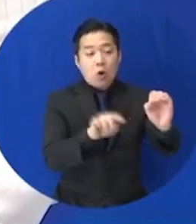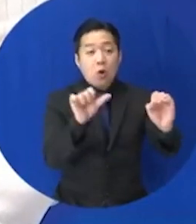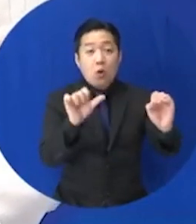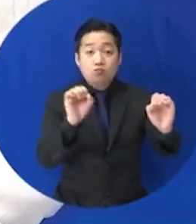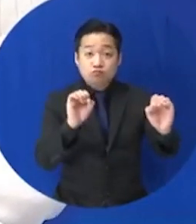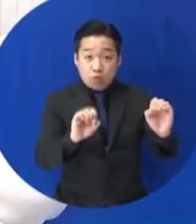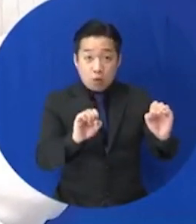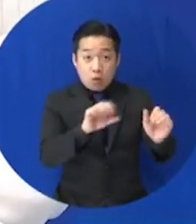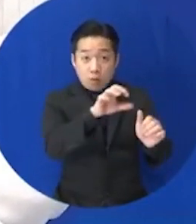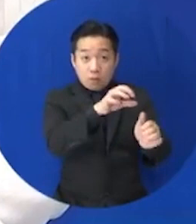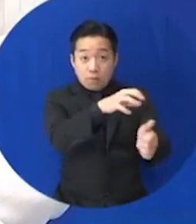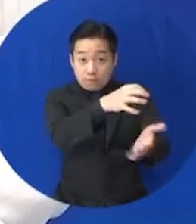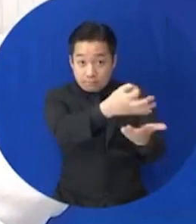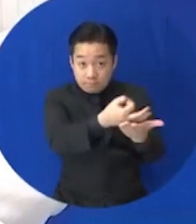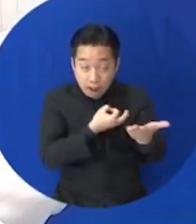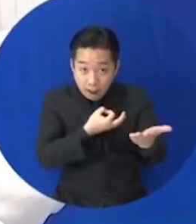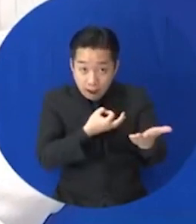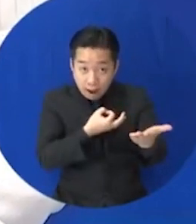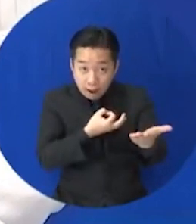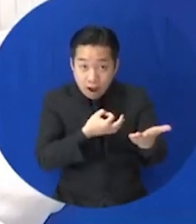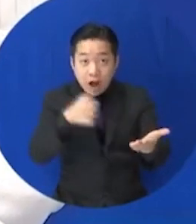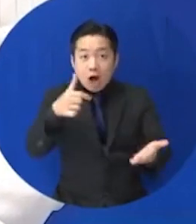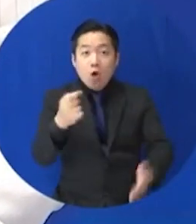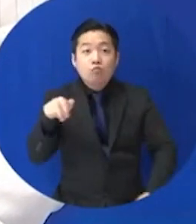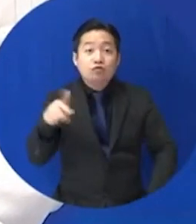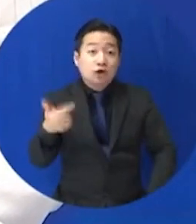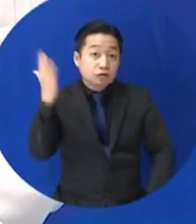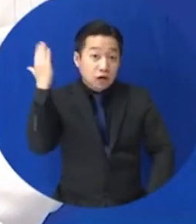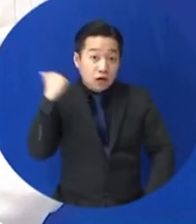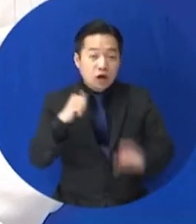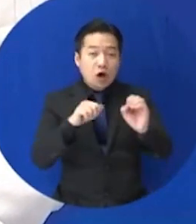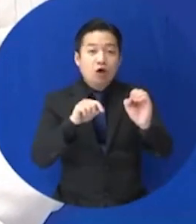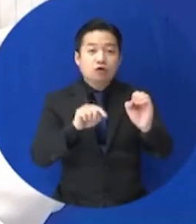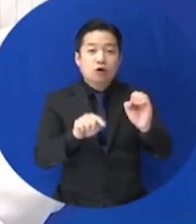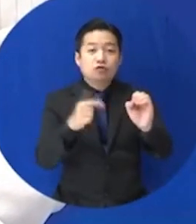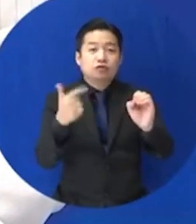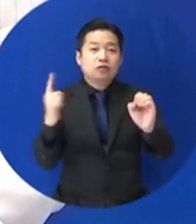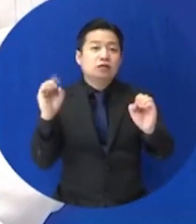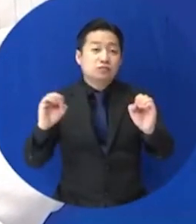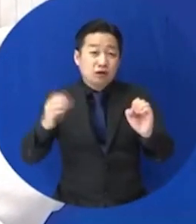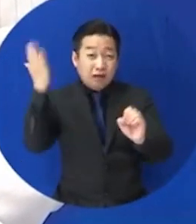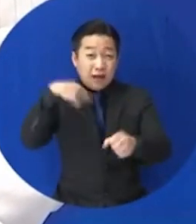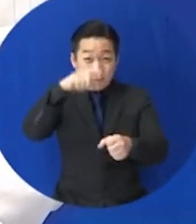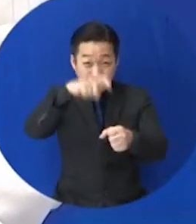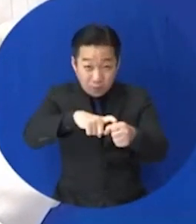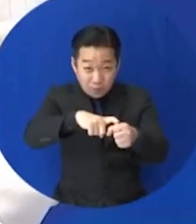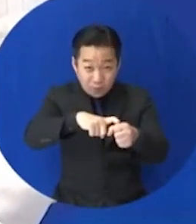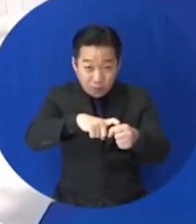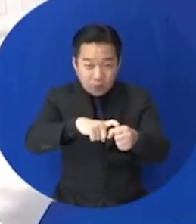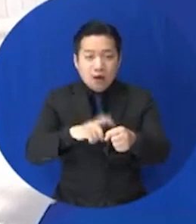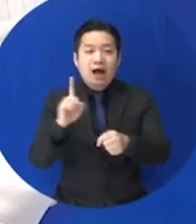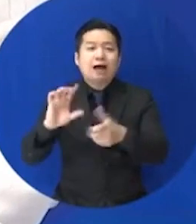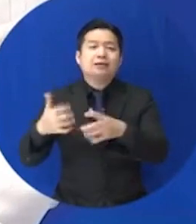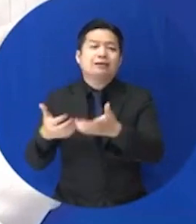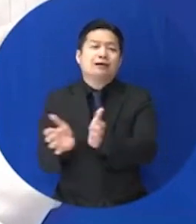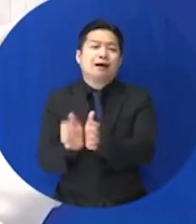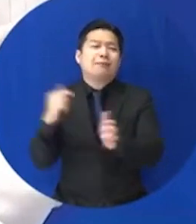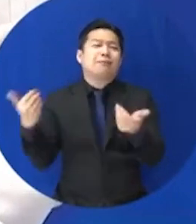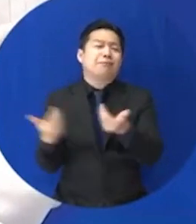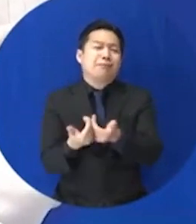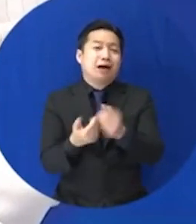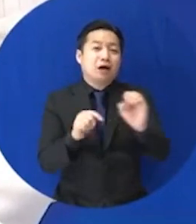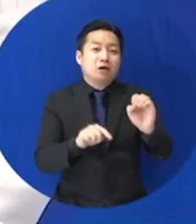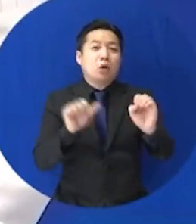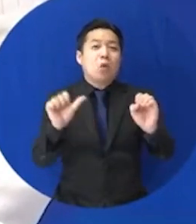정도 한다면 노무현 정부에서 0.61%를 목표 세율로 잡았는데 그 당시 한나라당이 반대하면서